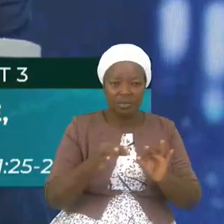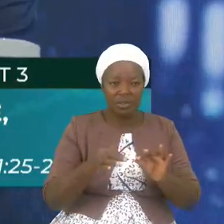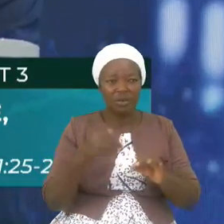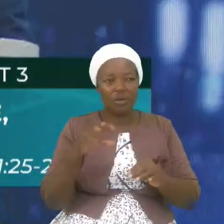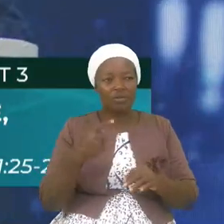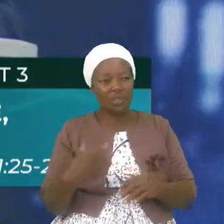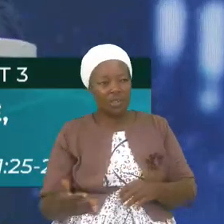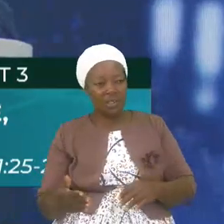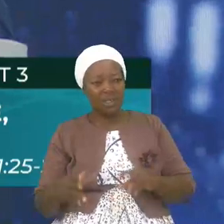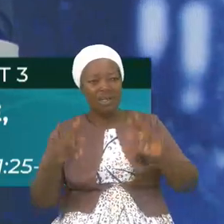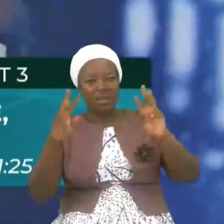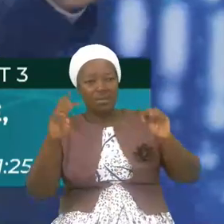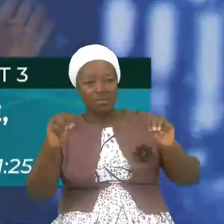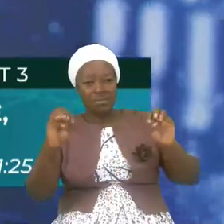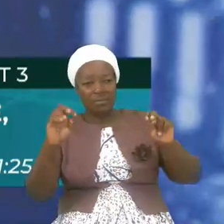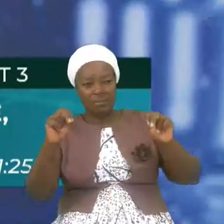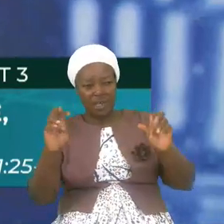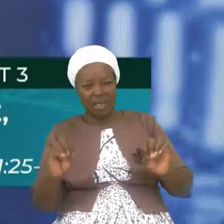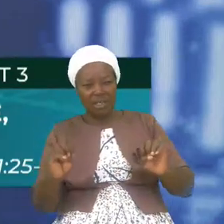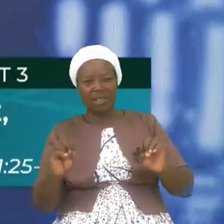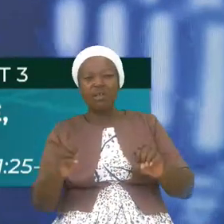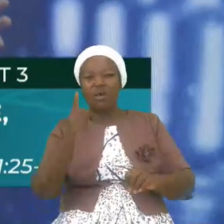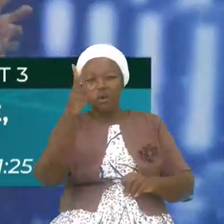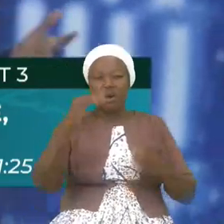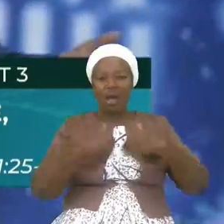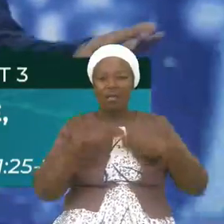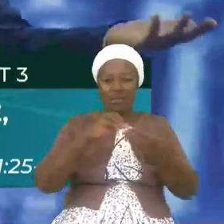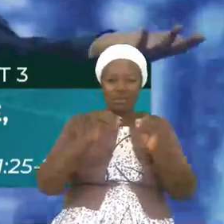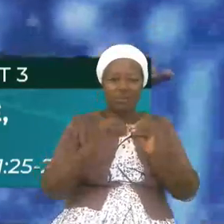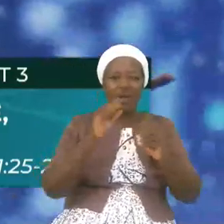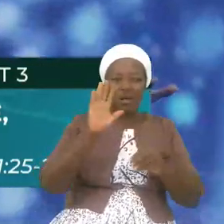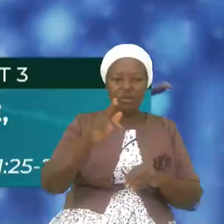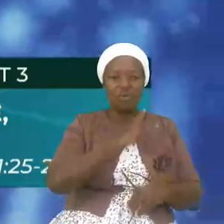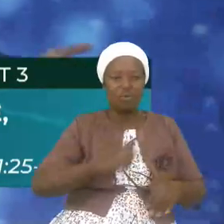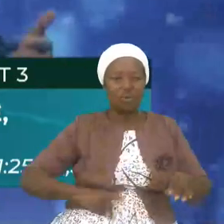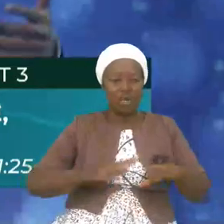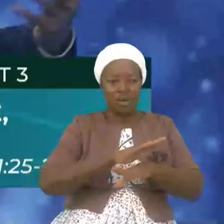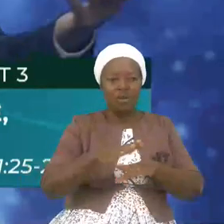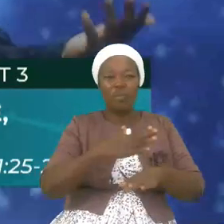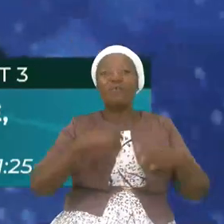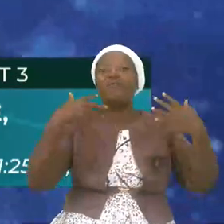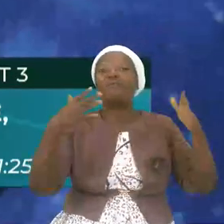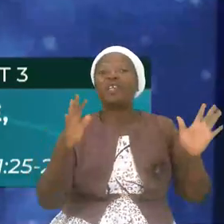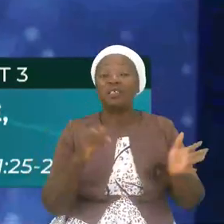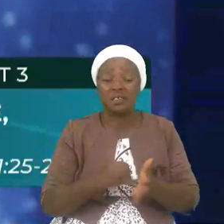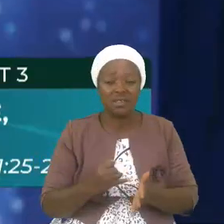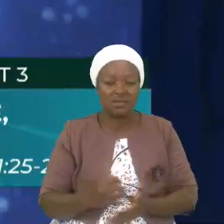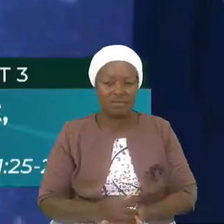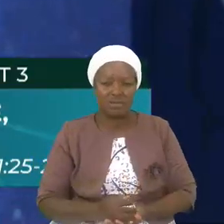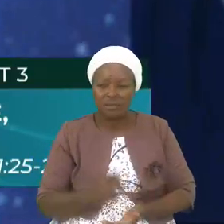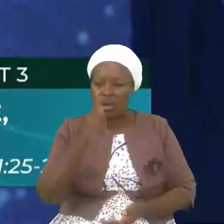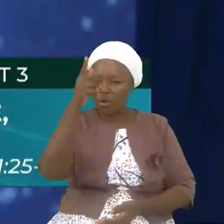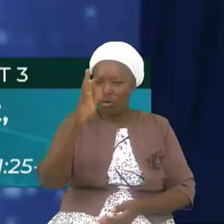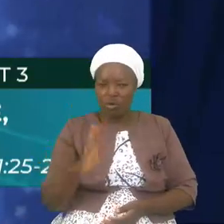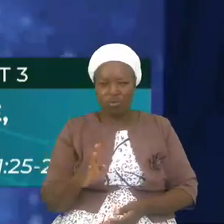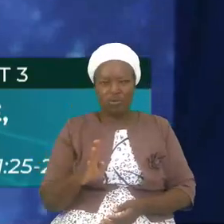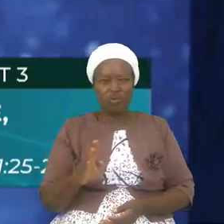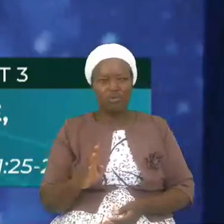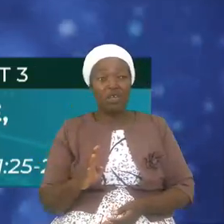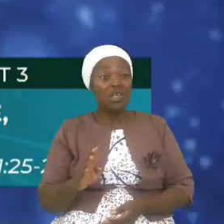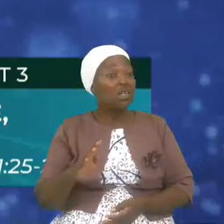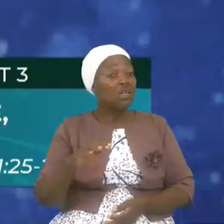Dieu a compté ton règne et y a mis fin. Dieu,